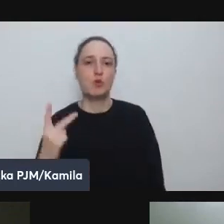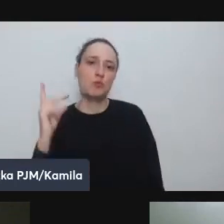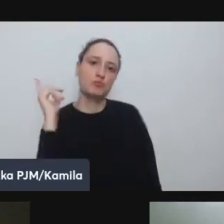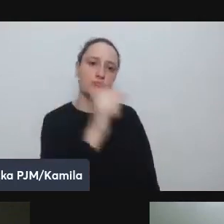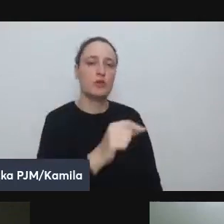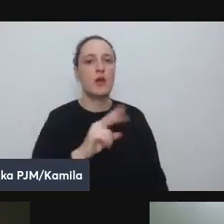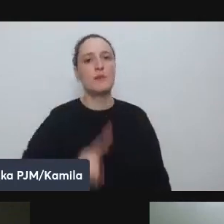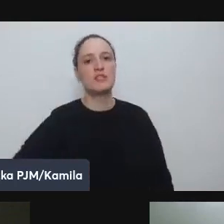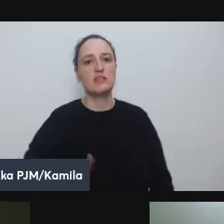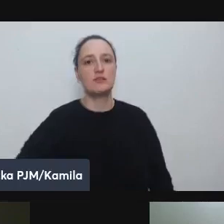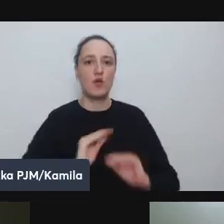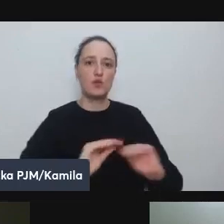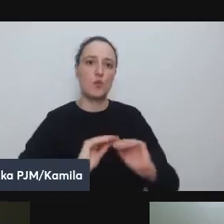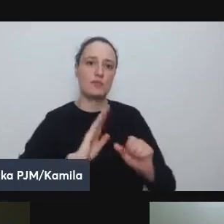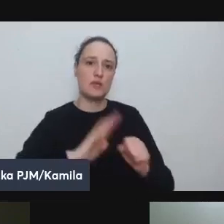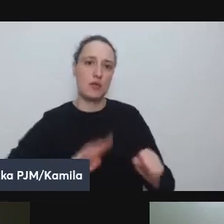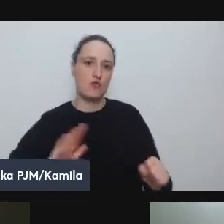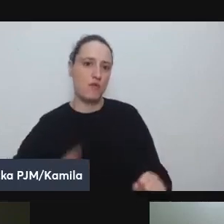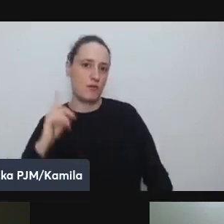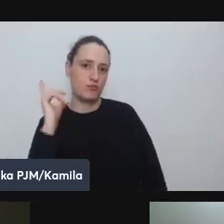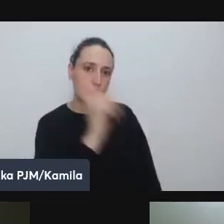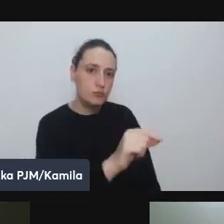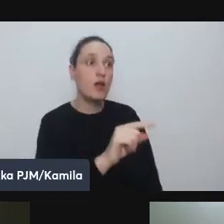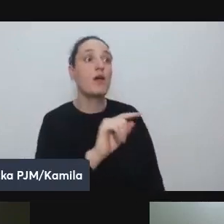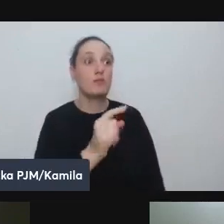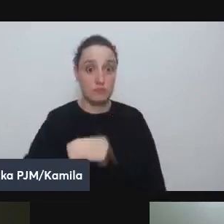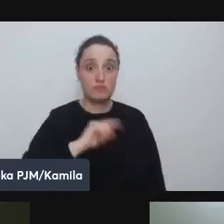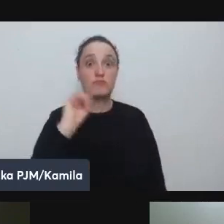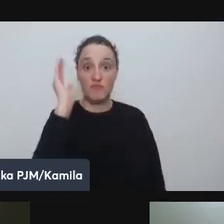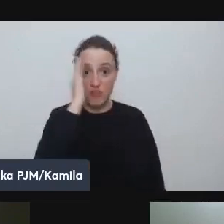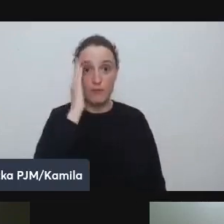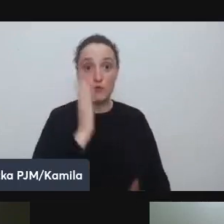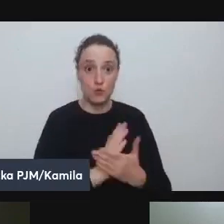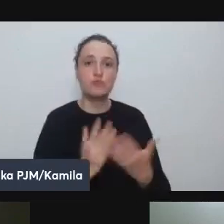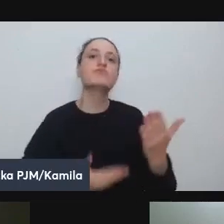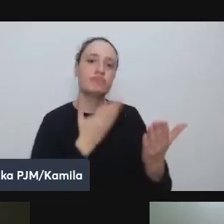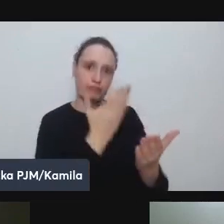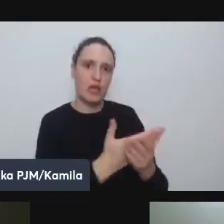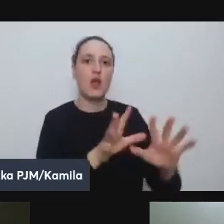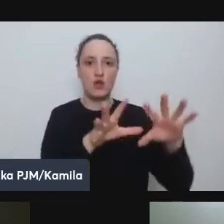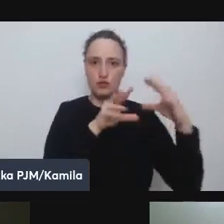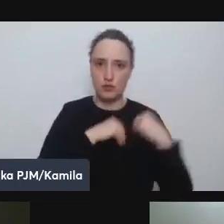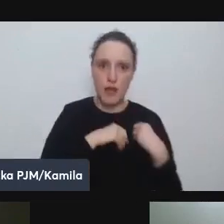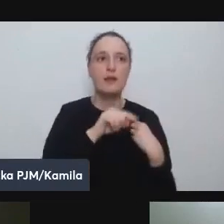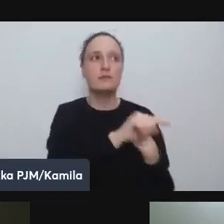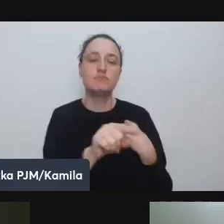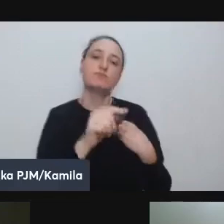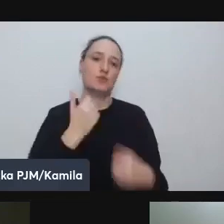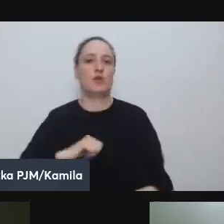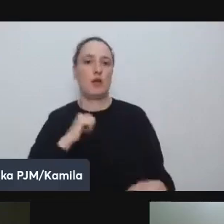Narodowej. I z tego, co wiemy, to ta petycja tam dotarła i czekamy na